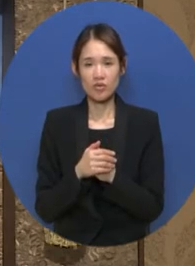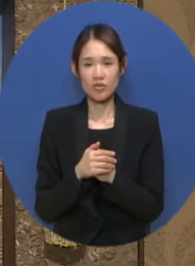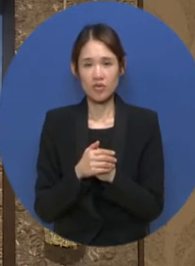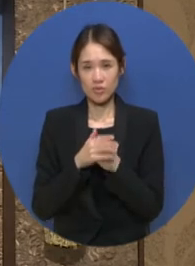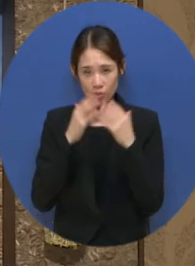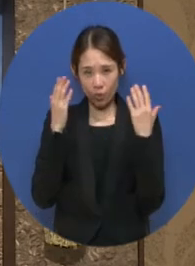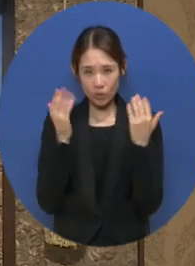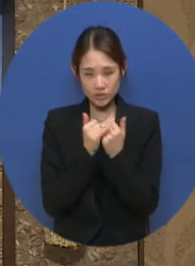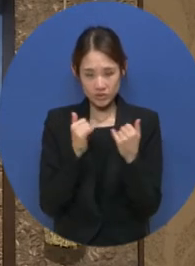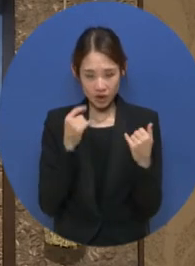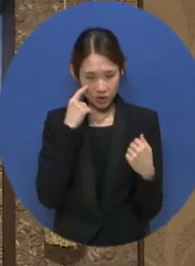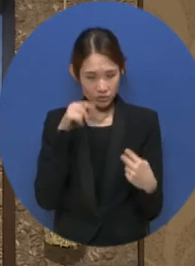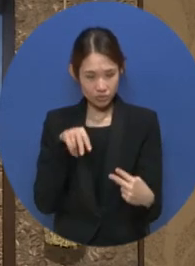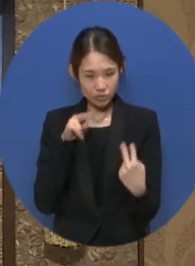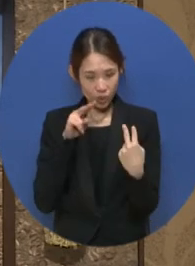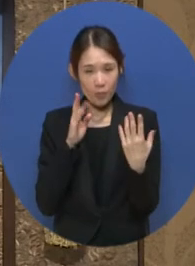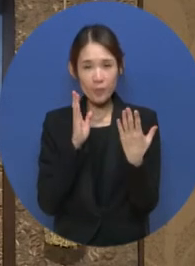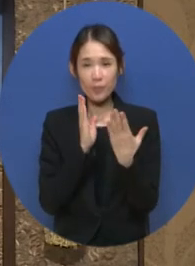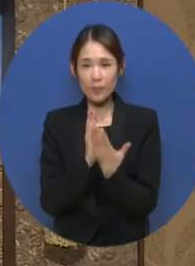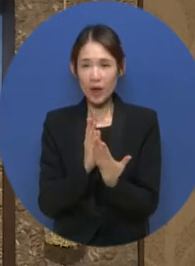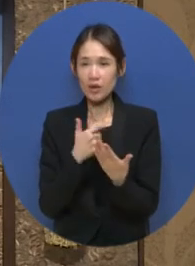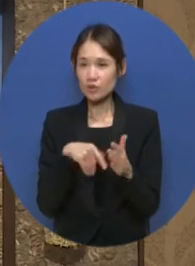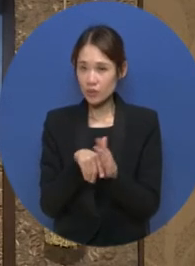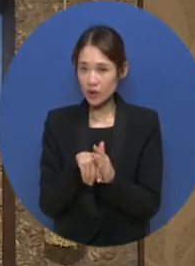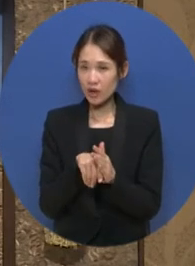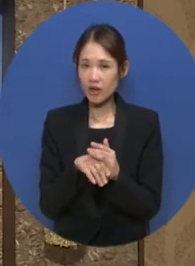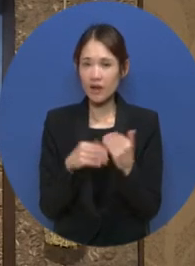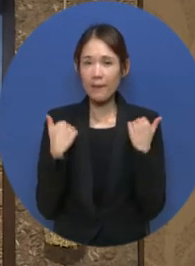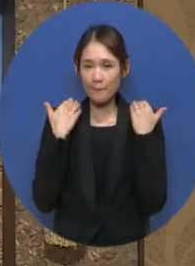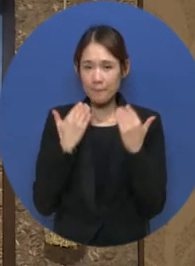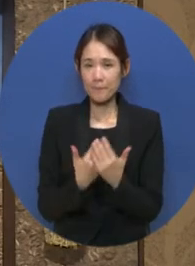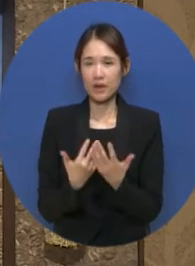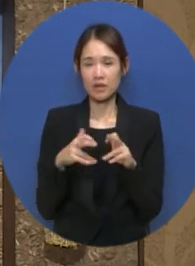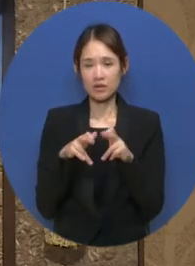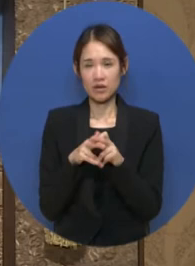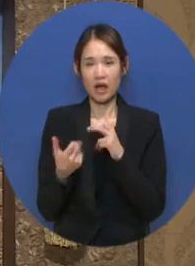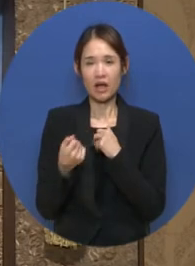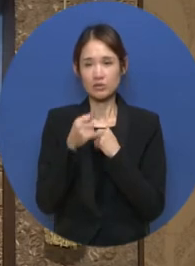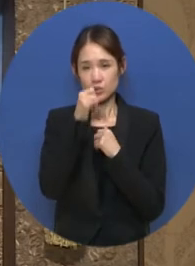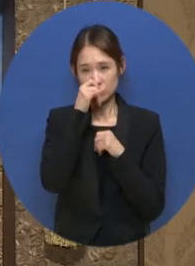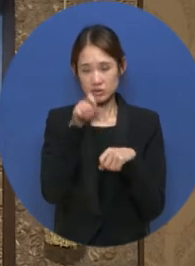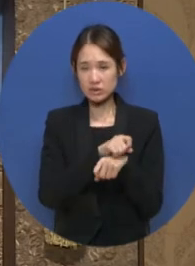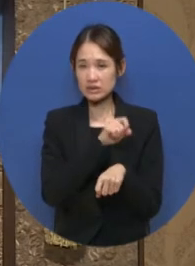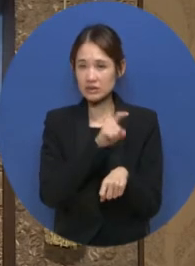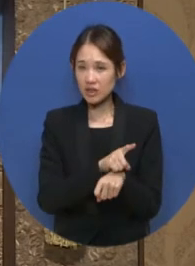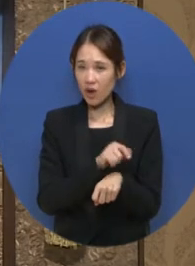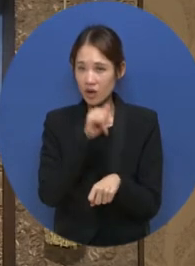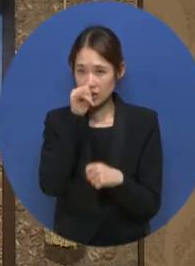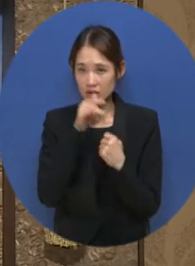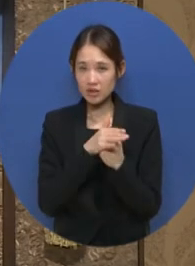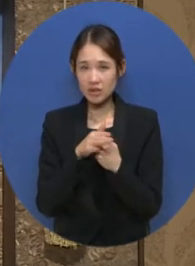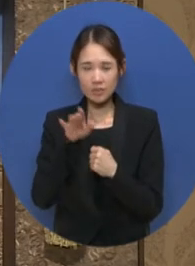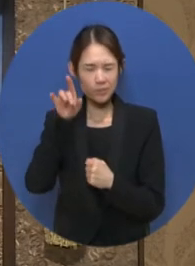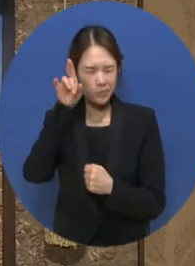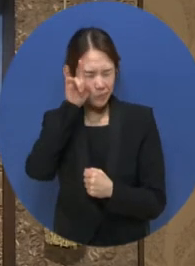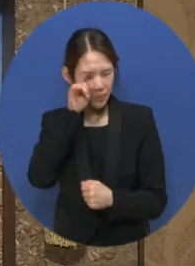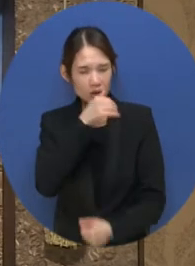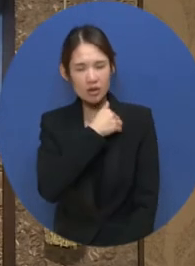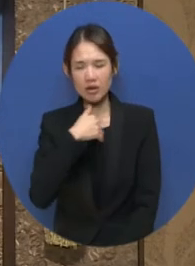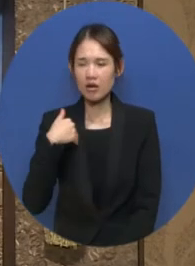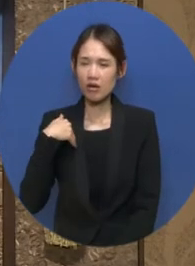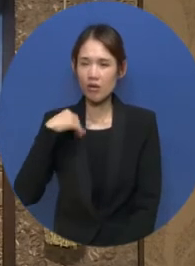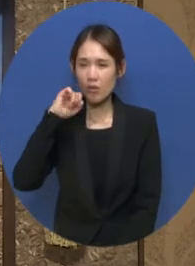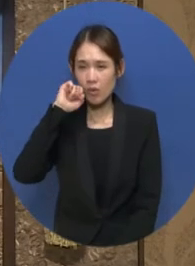제목에 눈높이에 맞추기 에는 사실을 으 이 8대 장애인 당사자들이 가지고 있는 그런 특성들이 있기 때문에 100% 만족을 할 수는